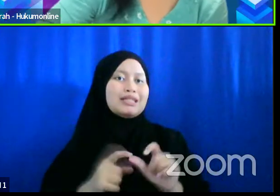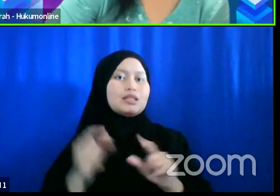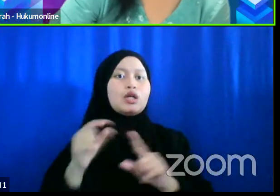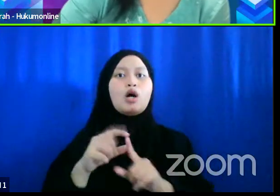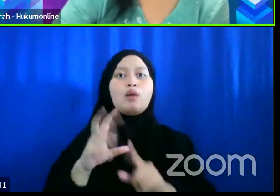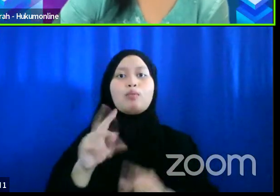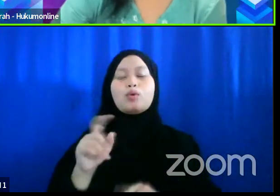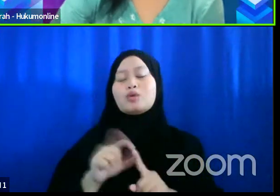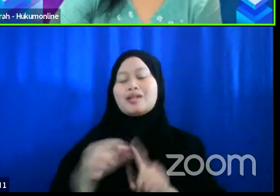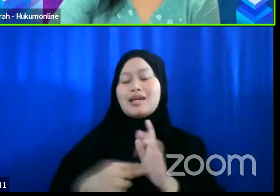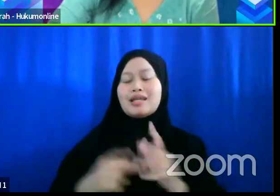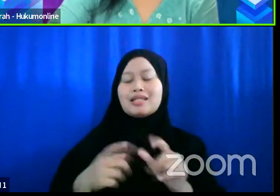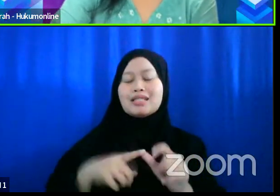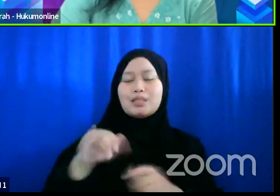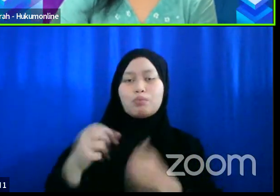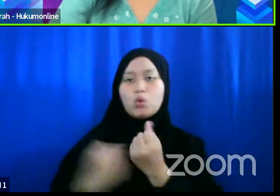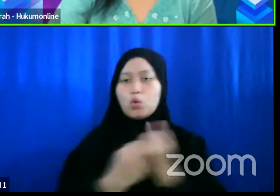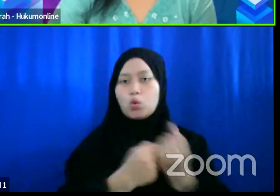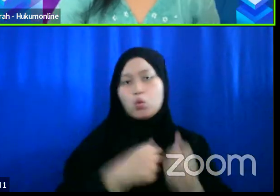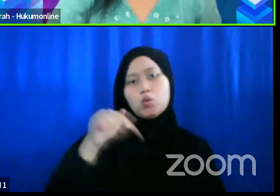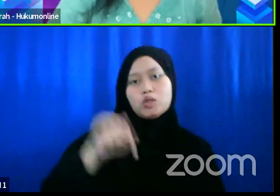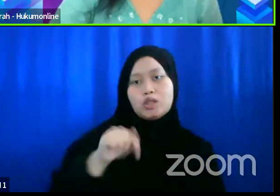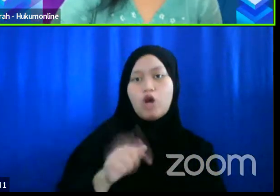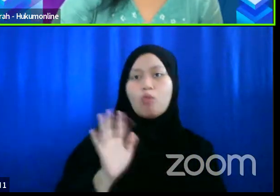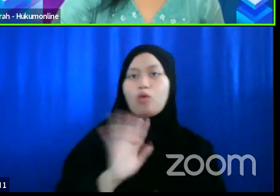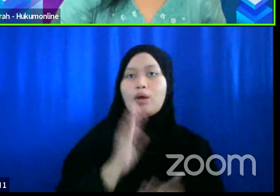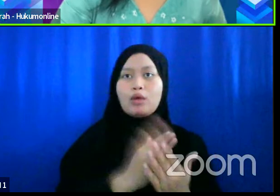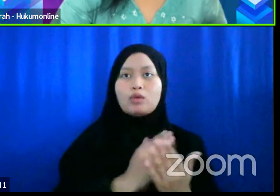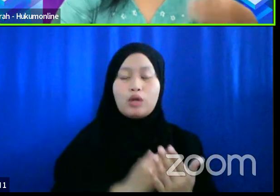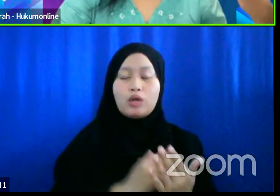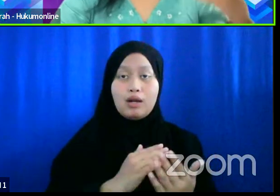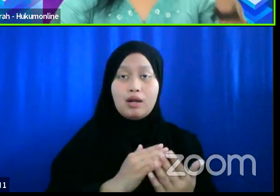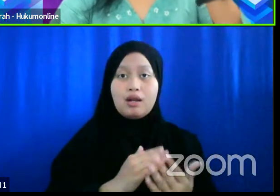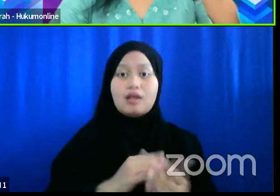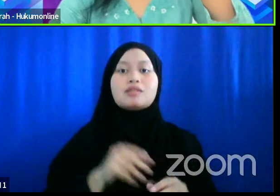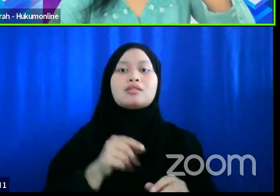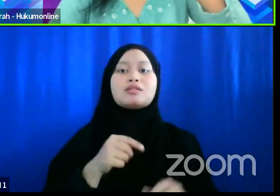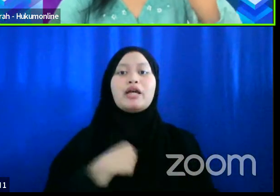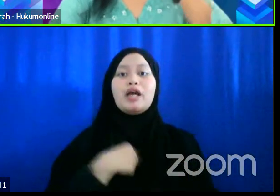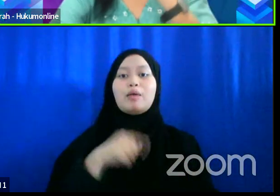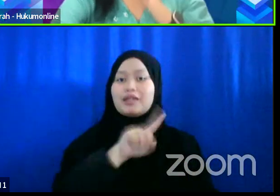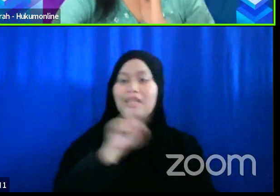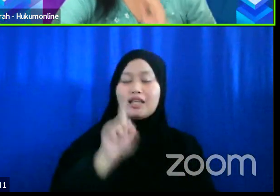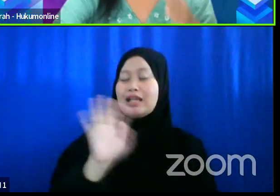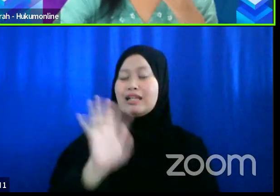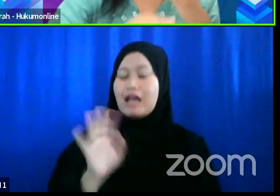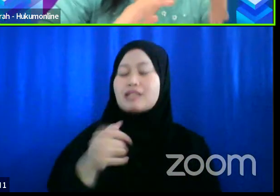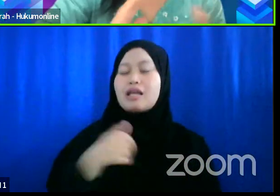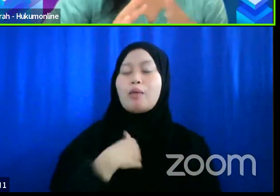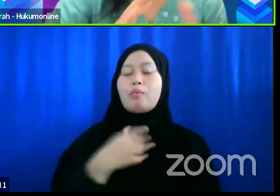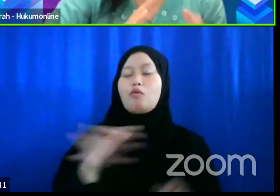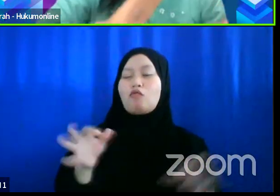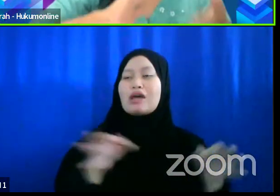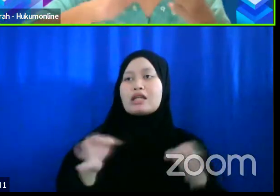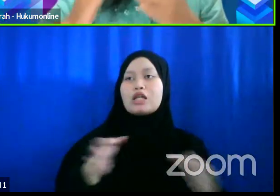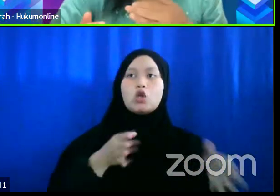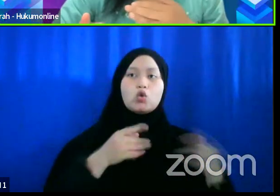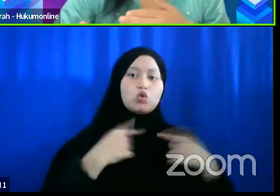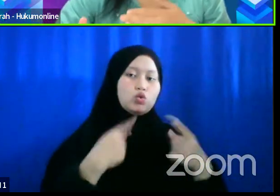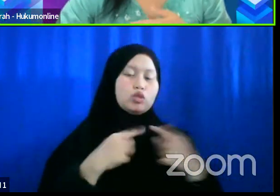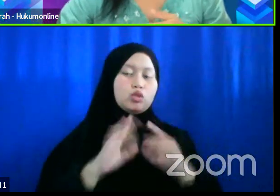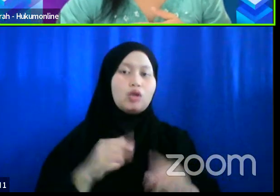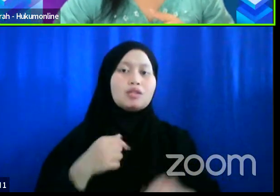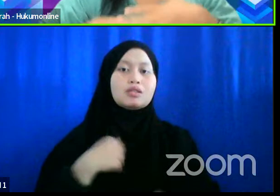ini konon hanya regulasi yang pada ini tapi bukan bagian saya untuk pertanyaan saya mau fasilitasi diskusi disini kita Ada 2round lagi